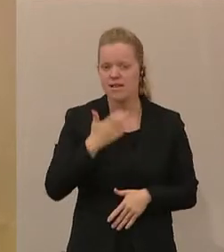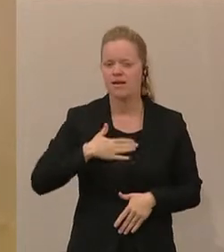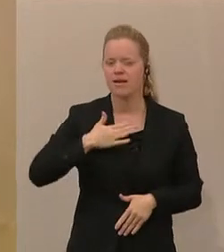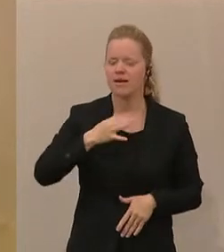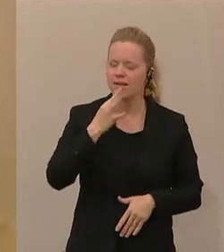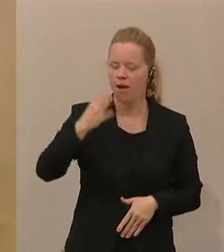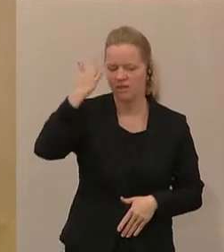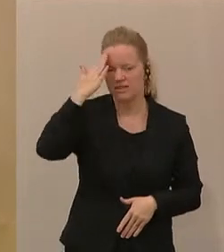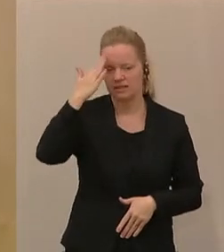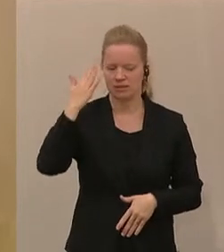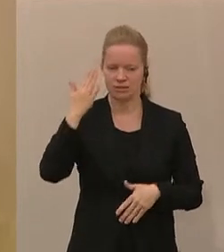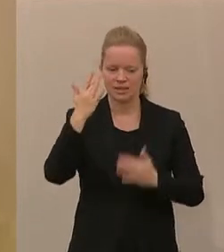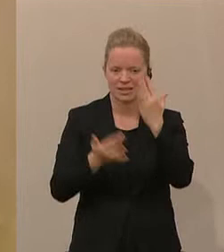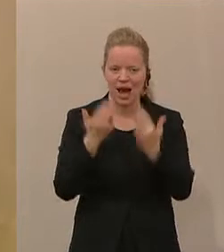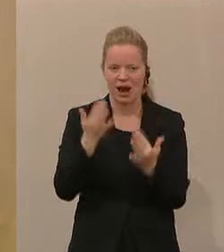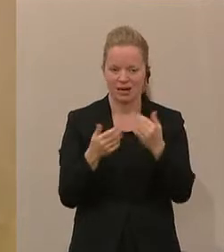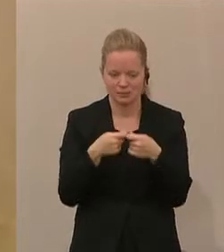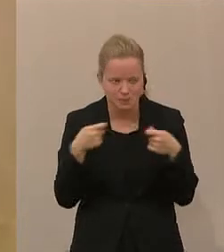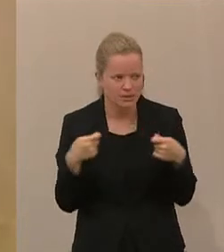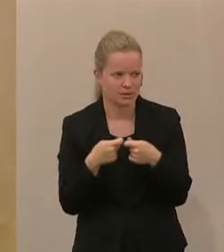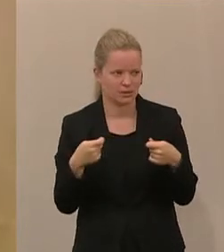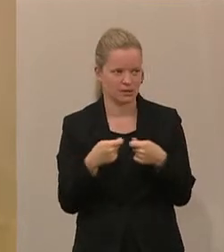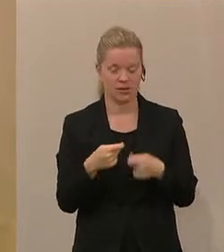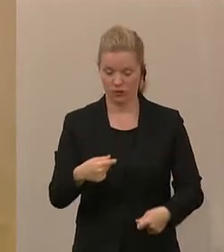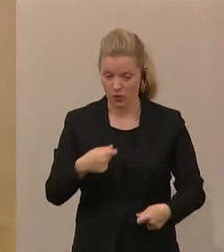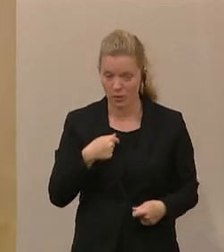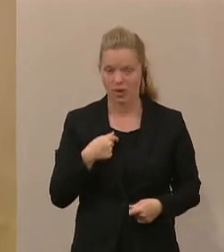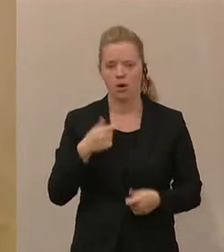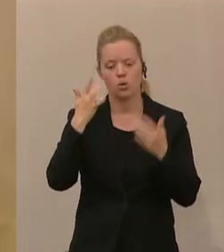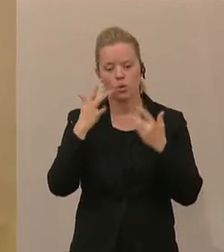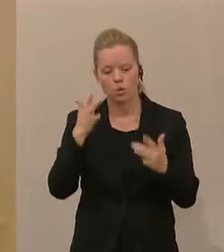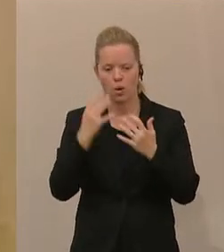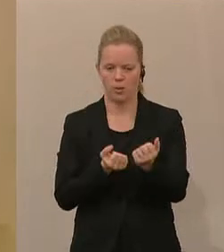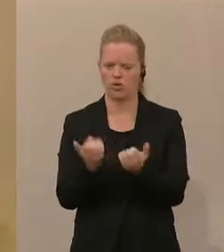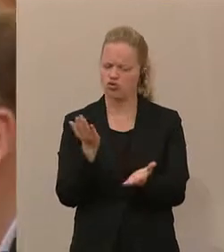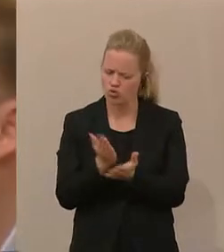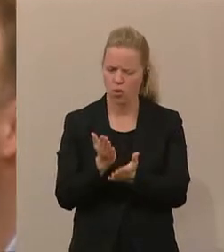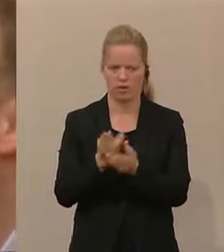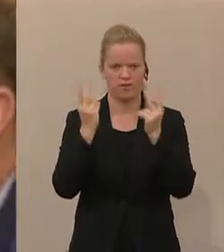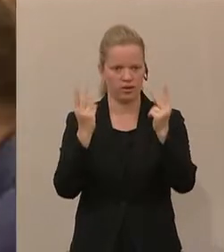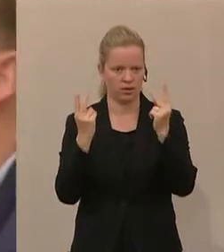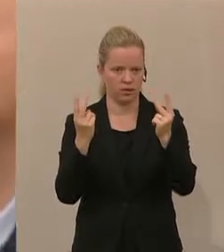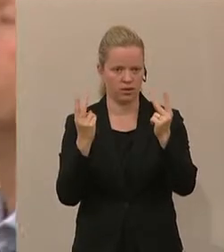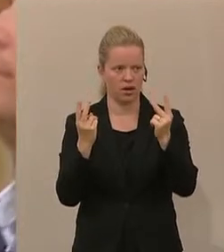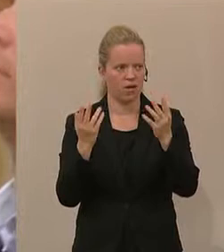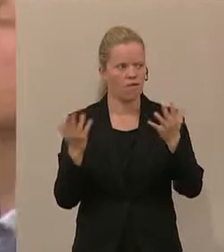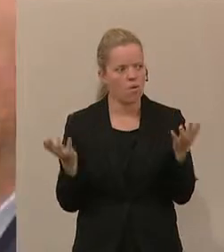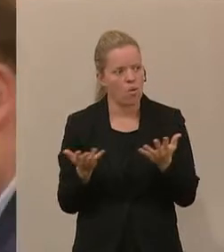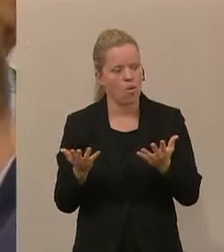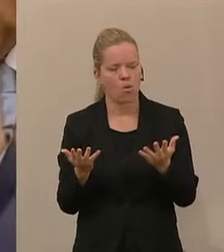das ist, das kann ich Ihnen sagen. Mich interessiert in der Kulturpolitik schon, wo sich Zuseher,